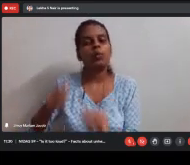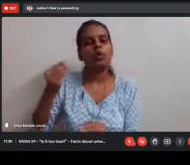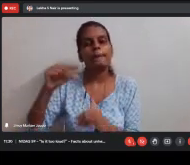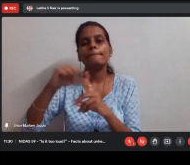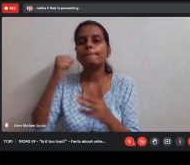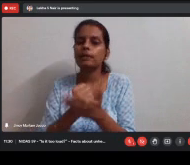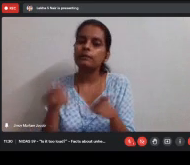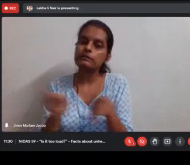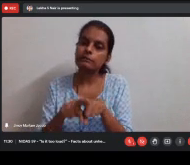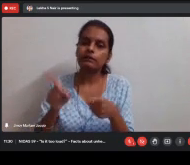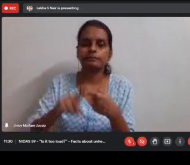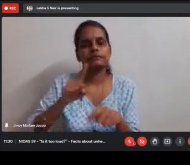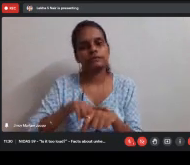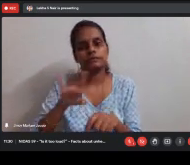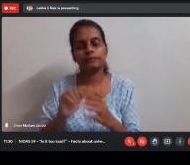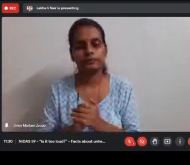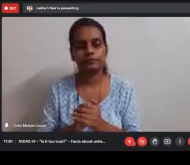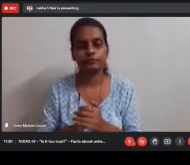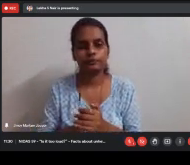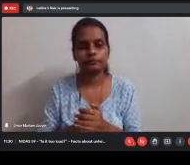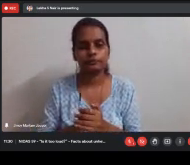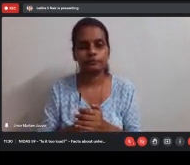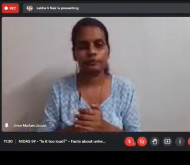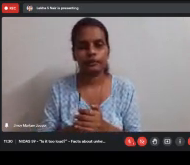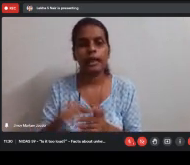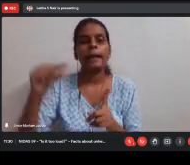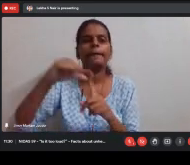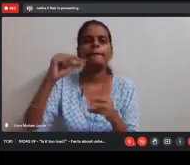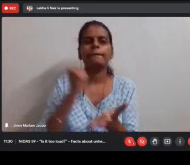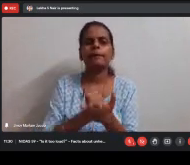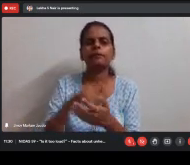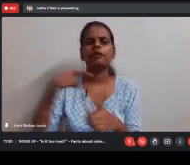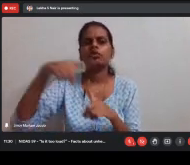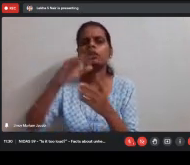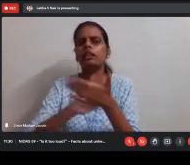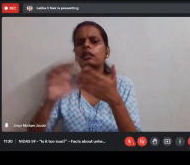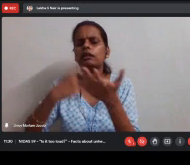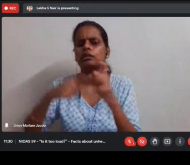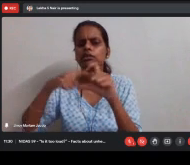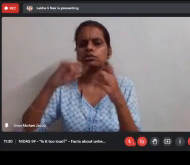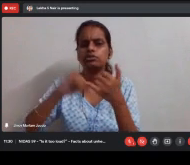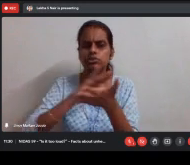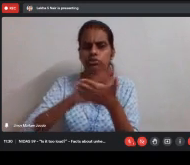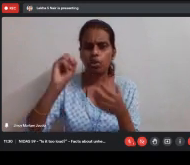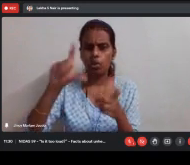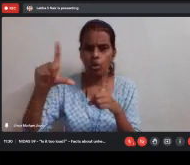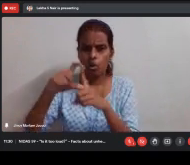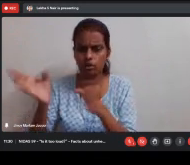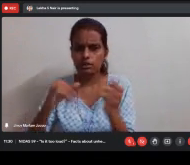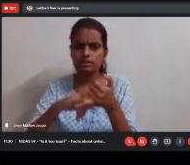നമുക്കറിയാം. സോ ഇങ്ങനെയുള്ള വ്യക്തികൾ പ്രത്യേകം ശ്രദ്ധിക്കണം, നിങ്ങൾക്ക് ഈ ഒരു കേഴുക്കുറവ്, നോയ്സ് ഇൻഡ്യൂസ്ഡ് കേഴുക്കുറവ് വരാനുള്ള